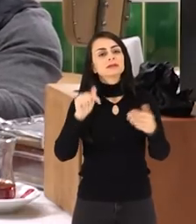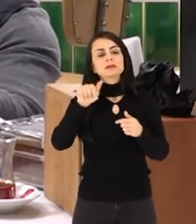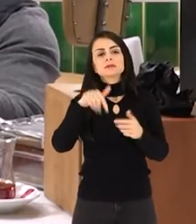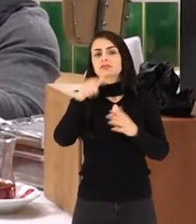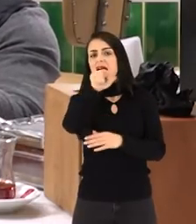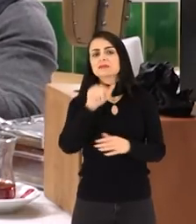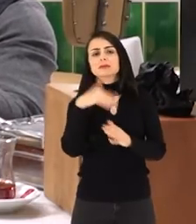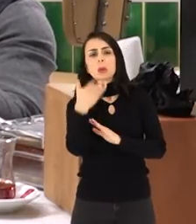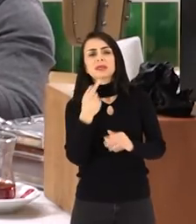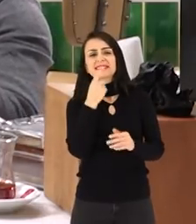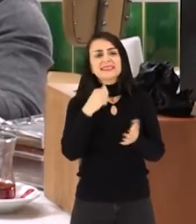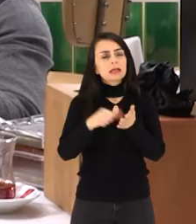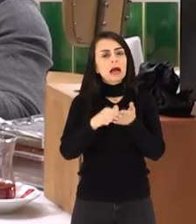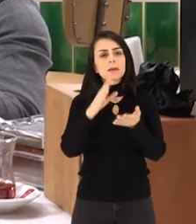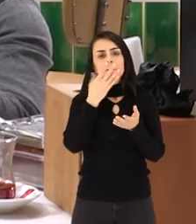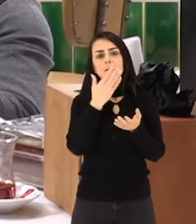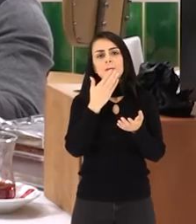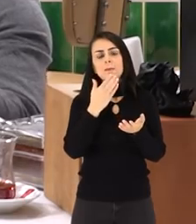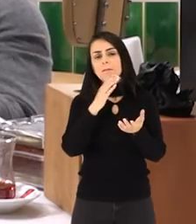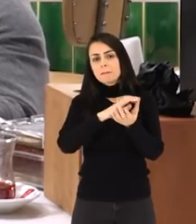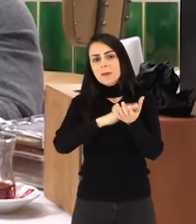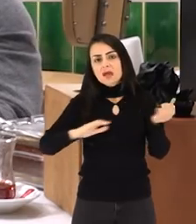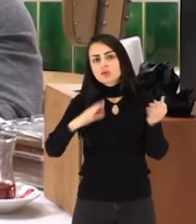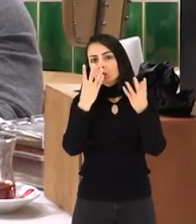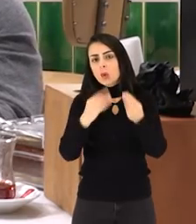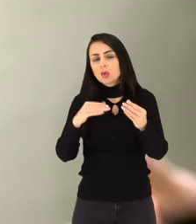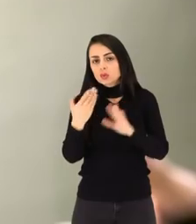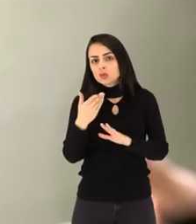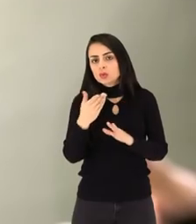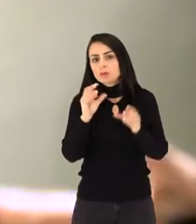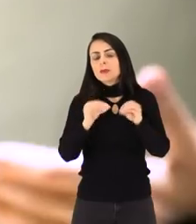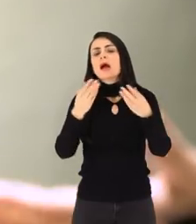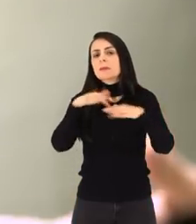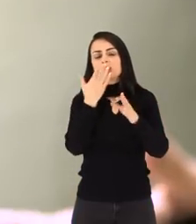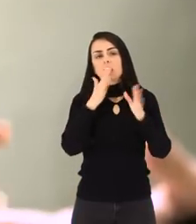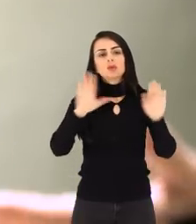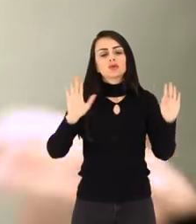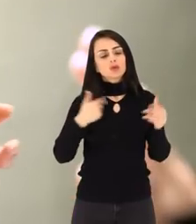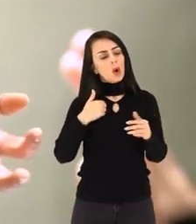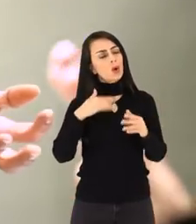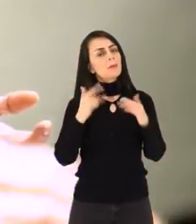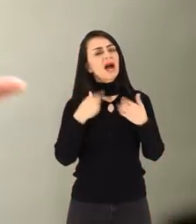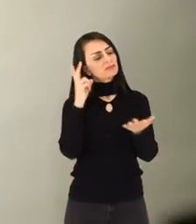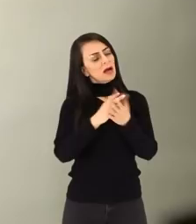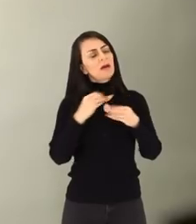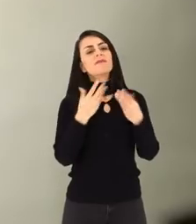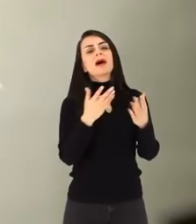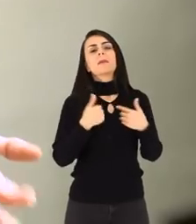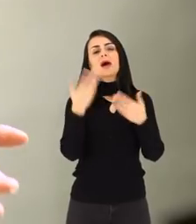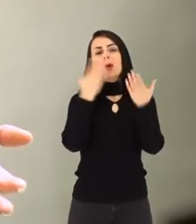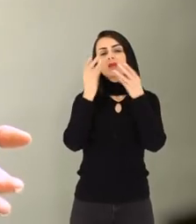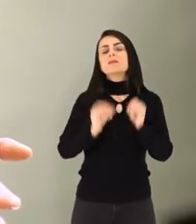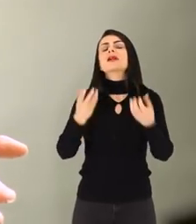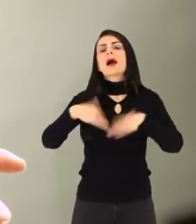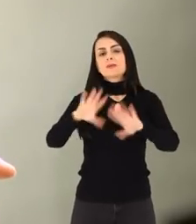tarihi bitirdin. Orada da iki sene sonra bırakmadın onu da. Yok, bitirdim. İstikrarlıyımdır. Ben bırakmıyorum, onlar beni bırakıyor.